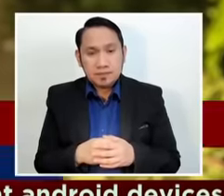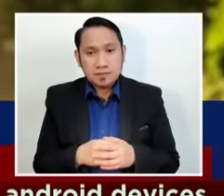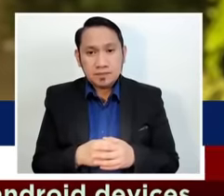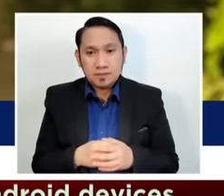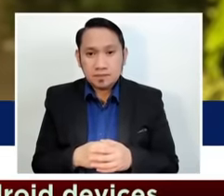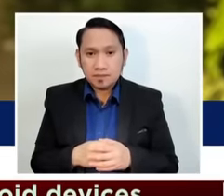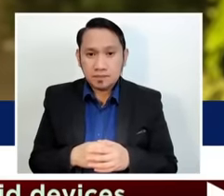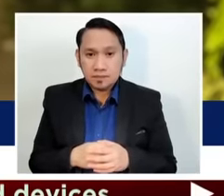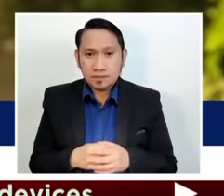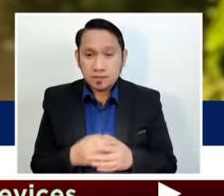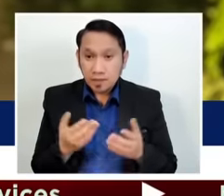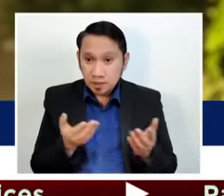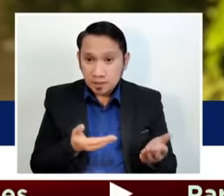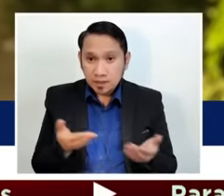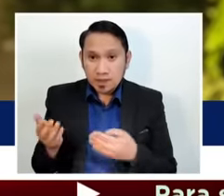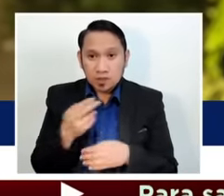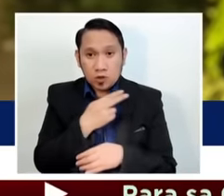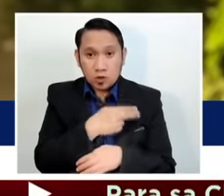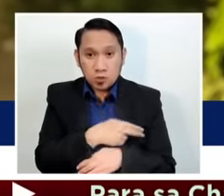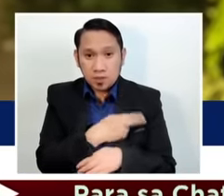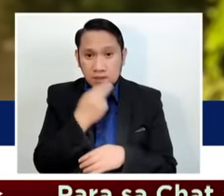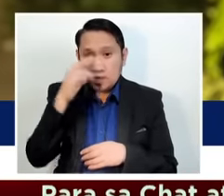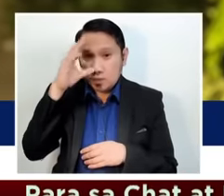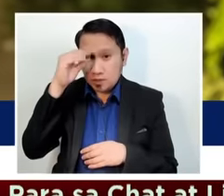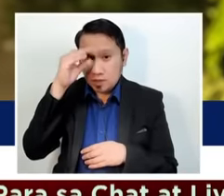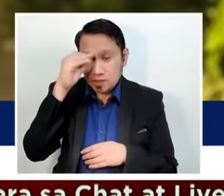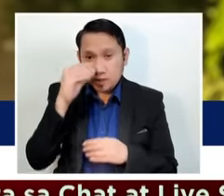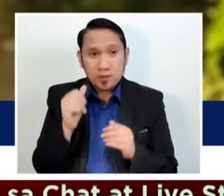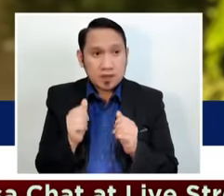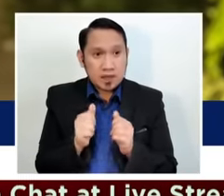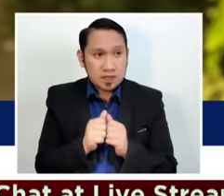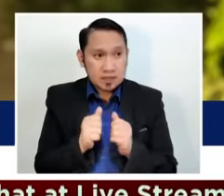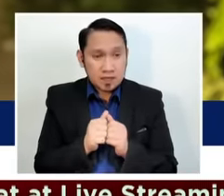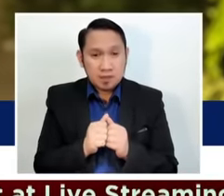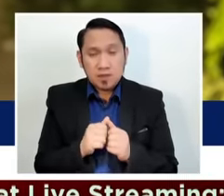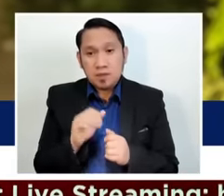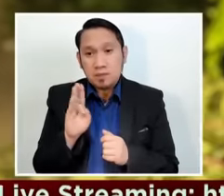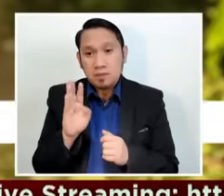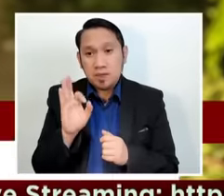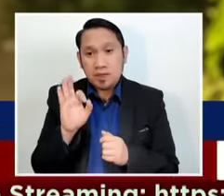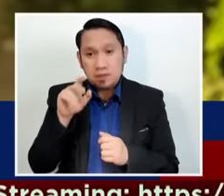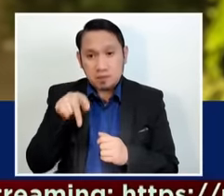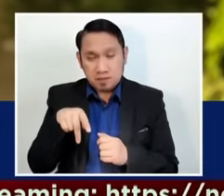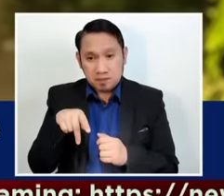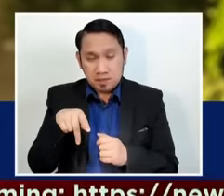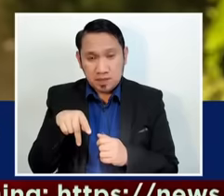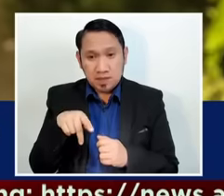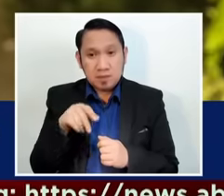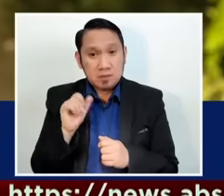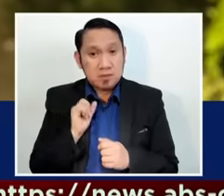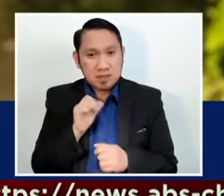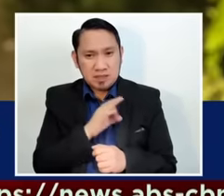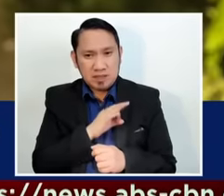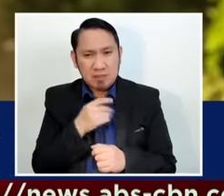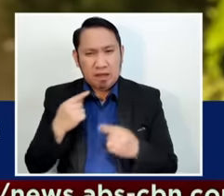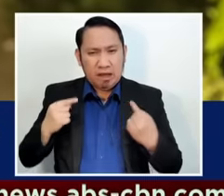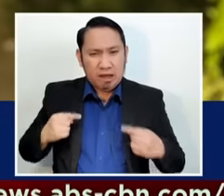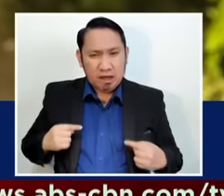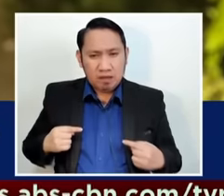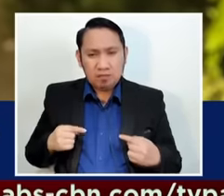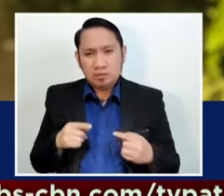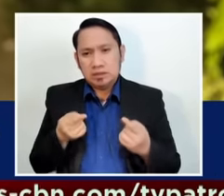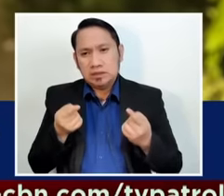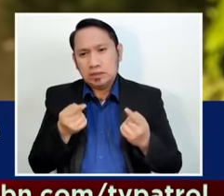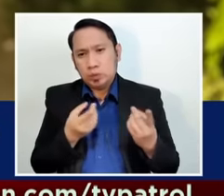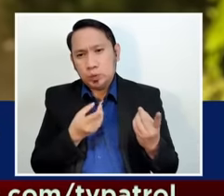Kabayan, dinala na sa ospital itong lalaki kasama yung ibang mga BFP personnel na nagtamo ng sugat habang isinasagawa yung rescue